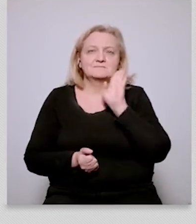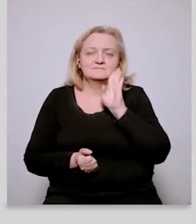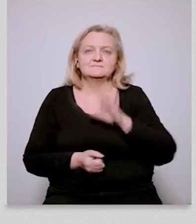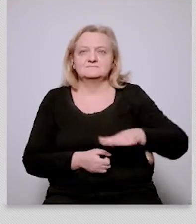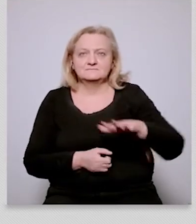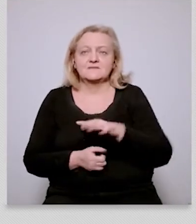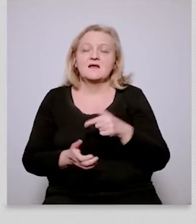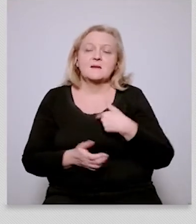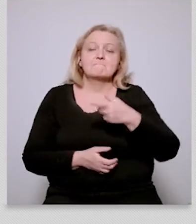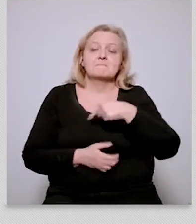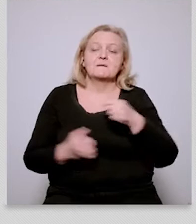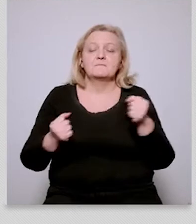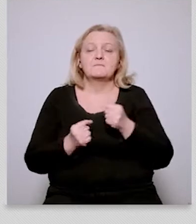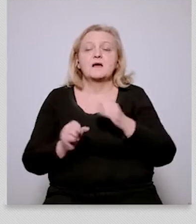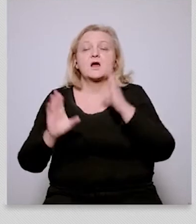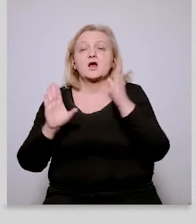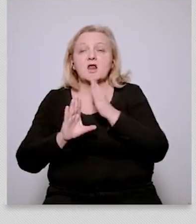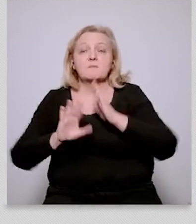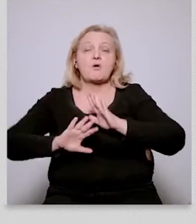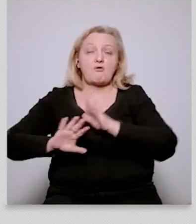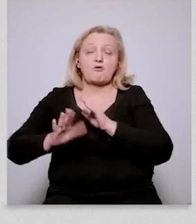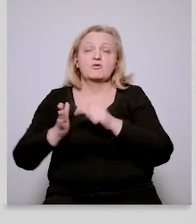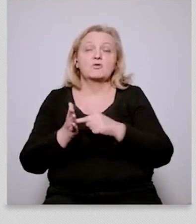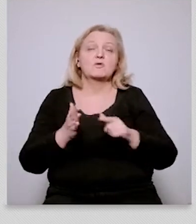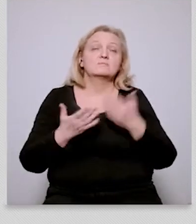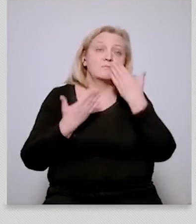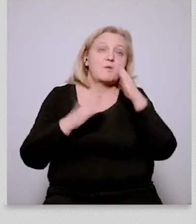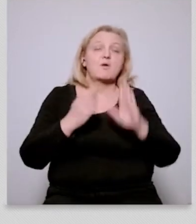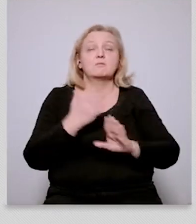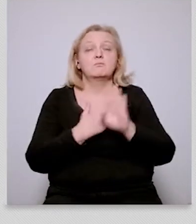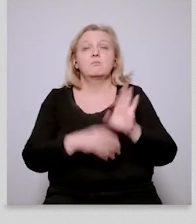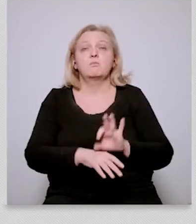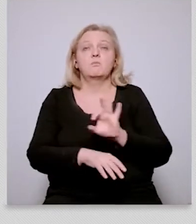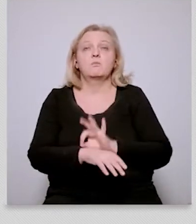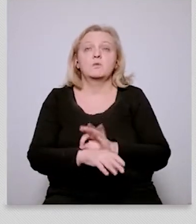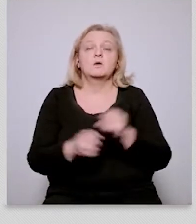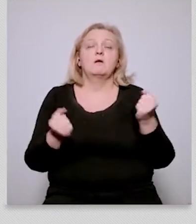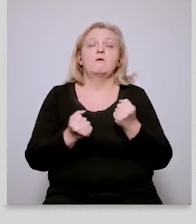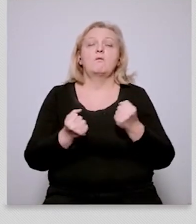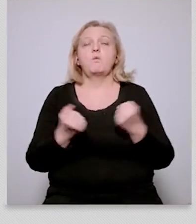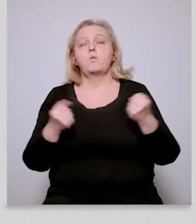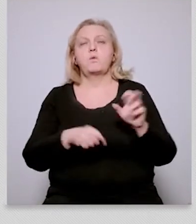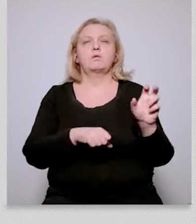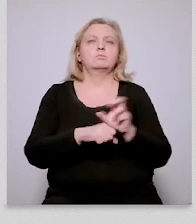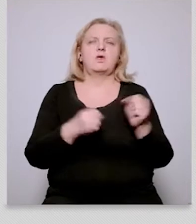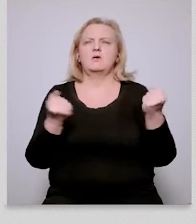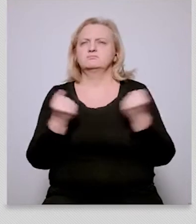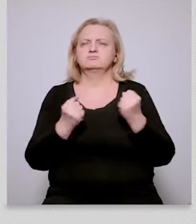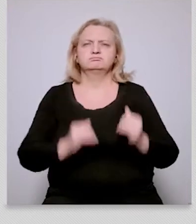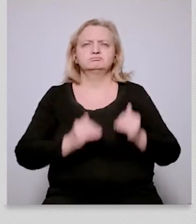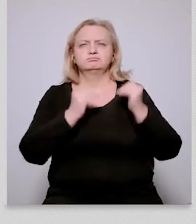Baliśmy się, że klimat, ochrona klimatu będzie przedstawiona jako projekt elitarny, taki technokratyczny,